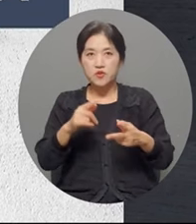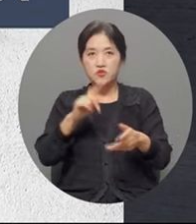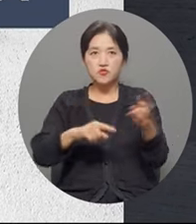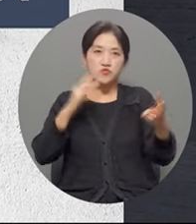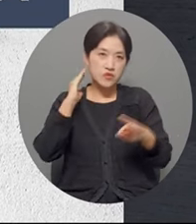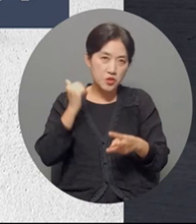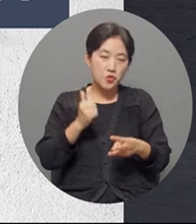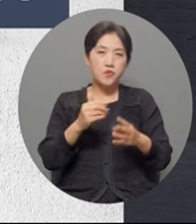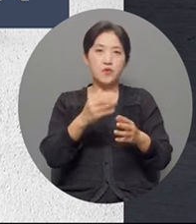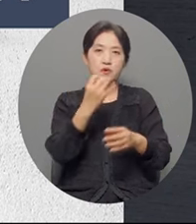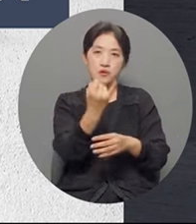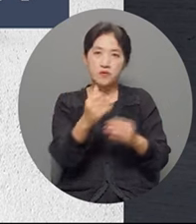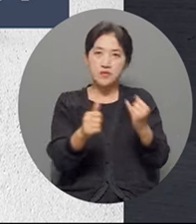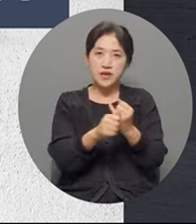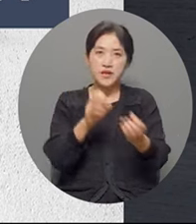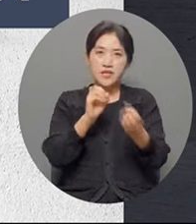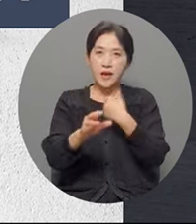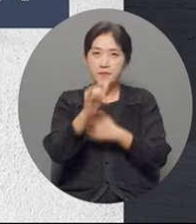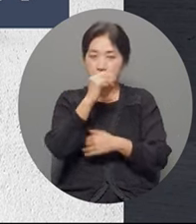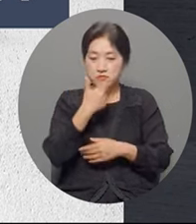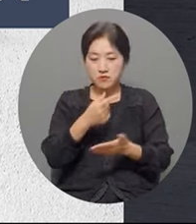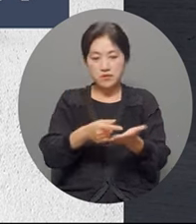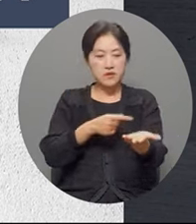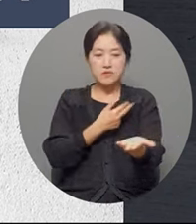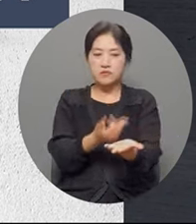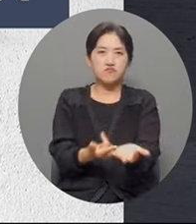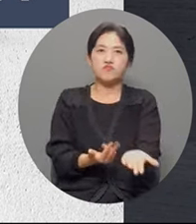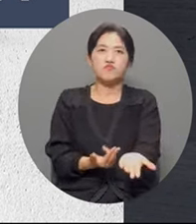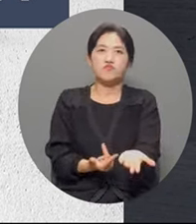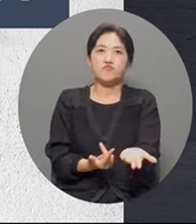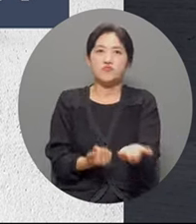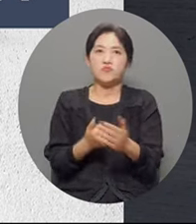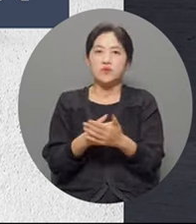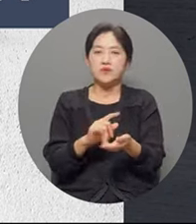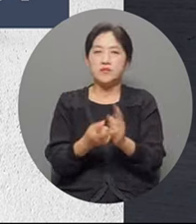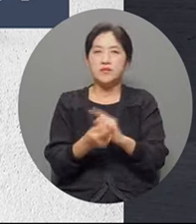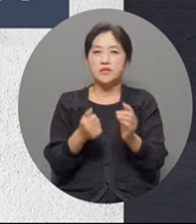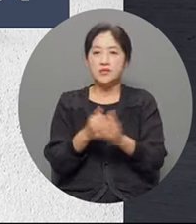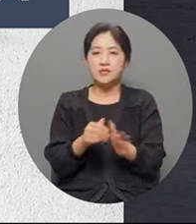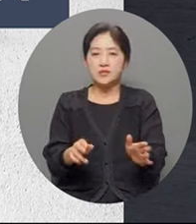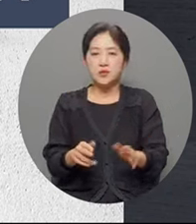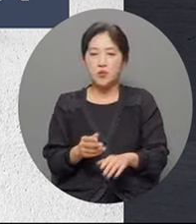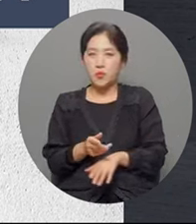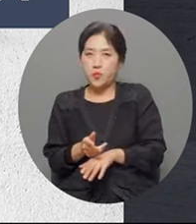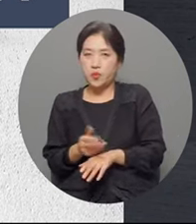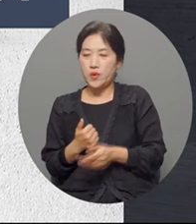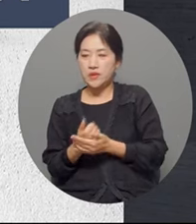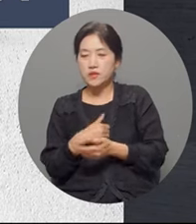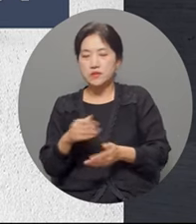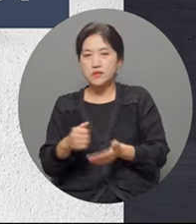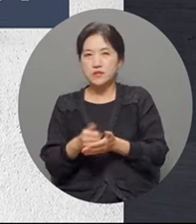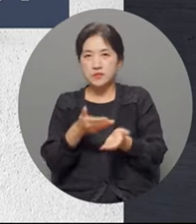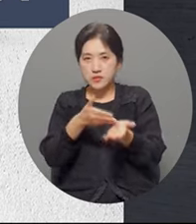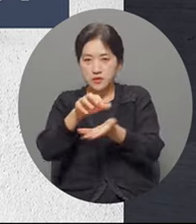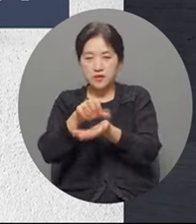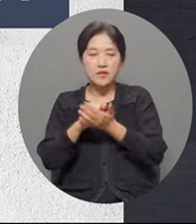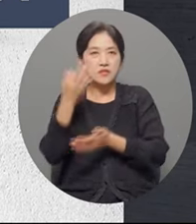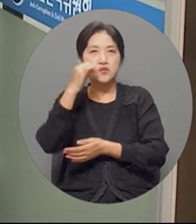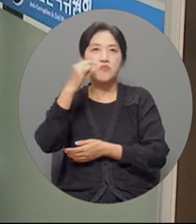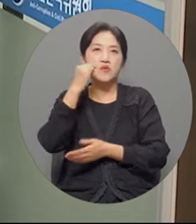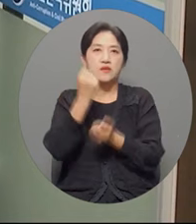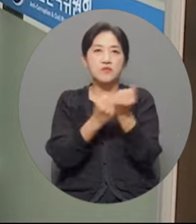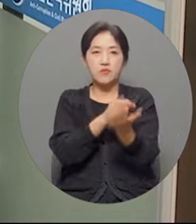김건희 여사에게 답변을 요구했는지 전혀 밝히지 않았고 대신 함정취재를 인정할 수 없다는 설명을 적은 것으로